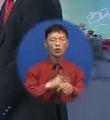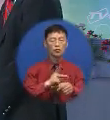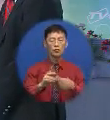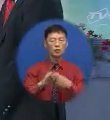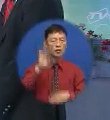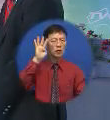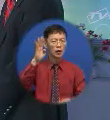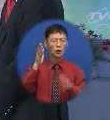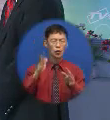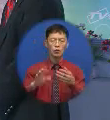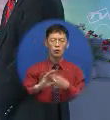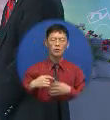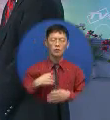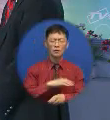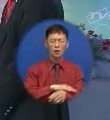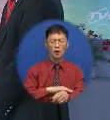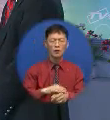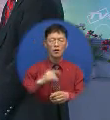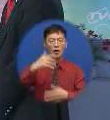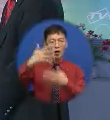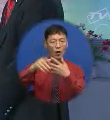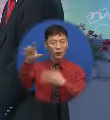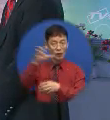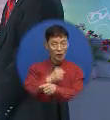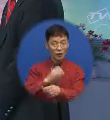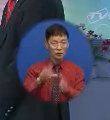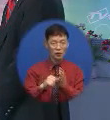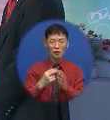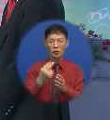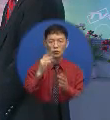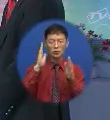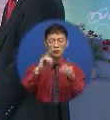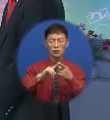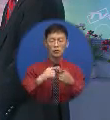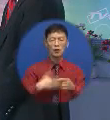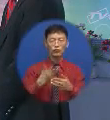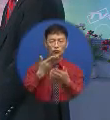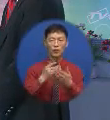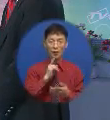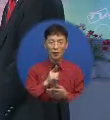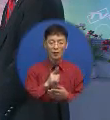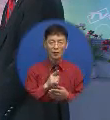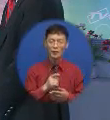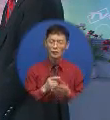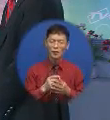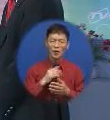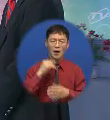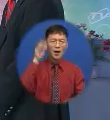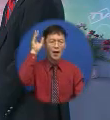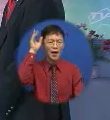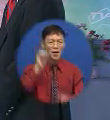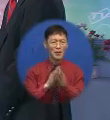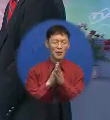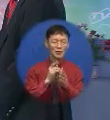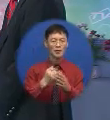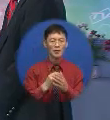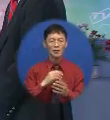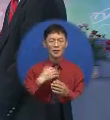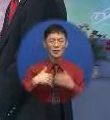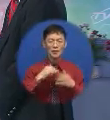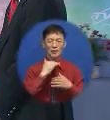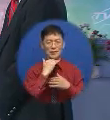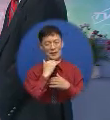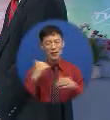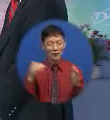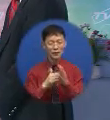교수님께서 이제 나흘 동안 우리에게 잘 알려진 영화를 통해서 생명공학의 이야기 들려주신다고 했는데요. 정말 기대가 됩니다. 많은 분들이